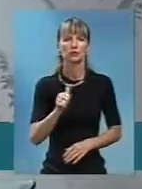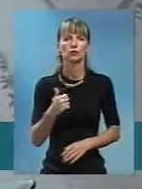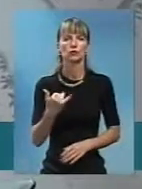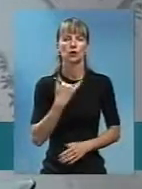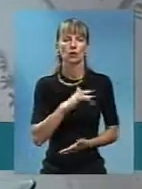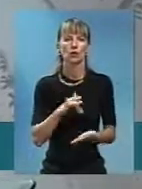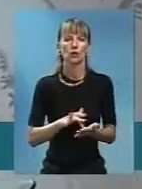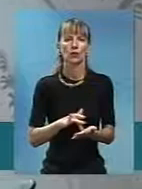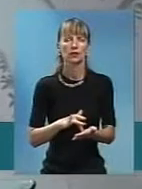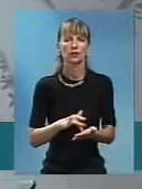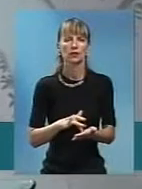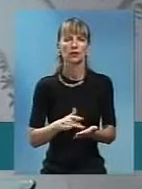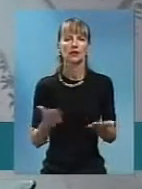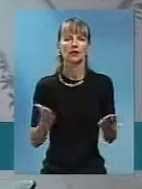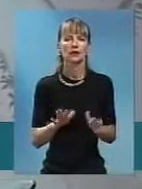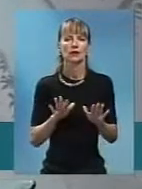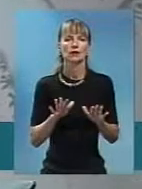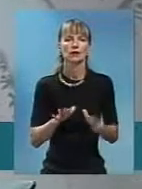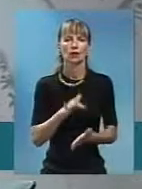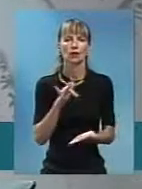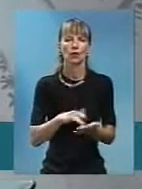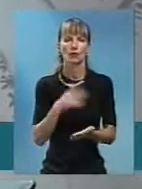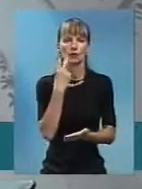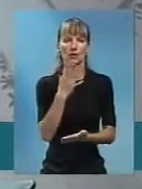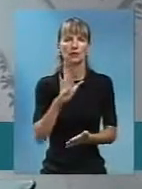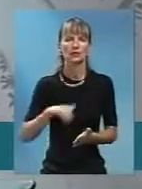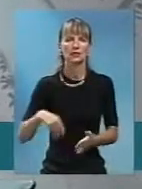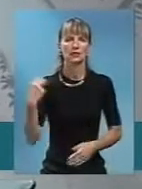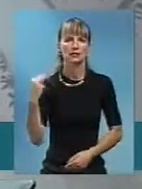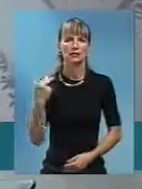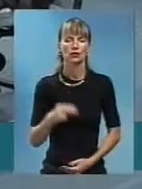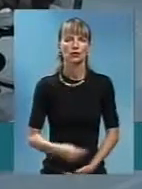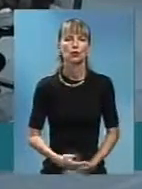місті. А які міста побачать її після Запоріжжя?